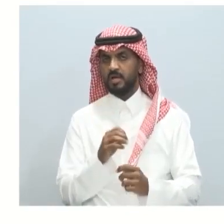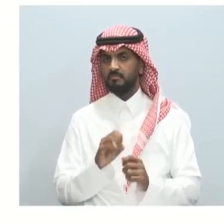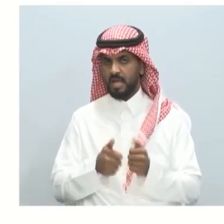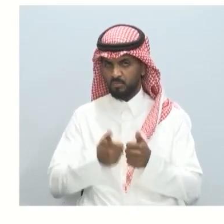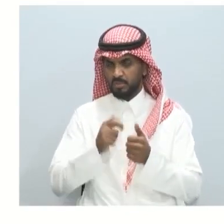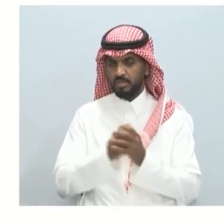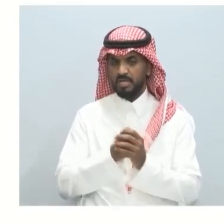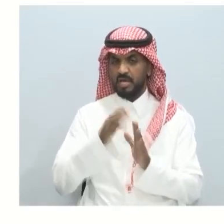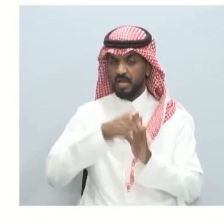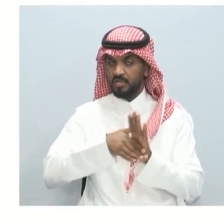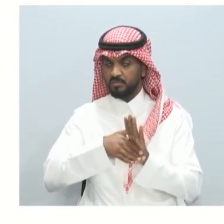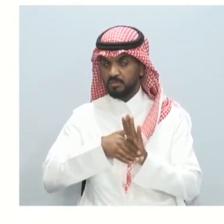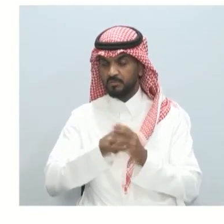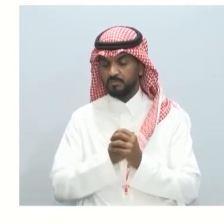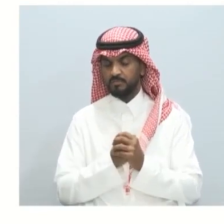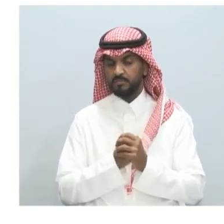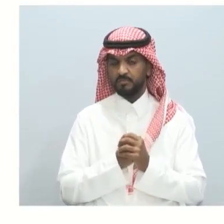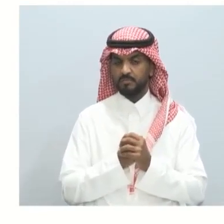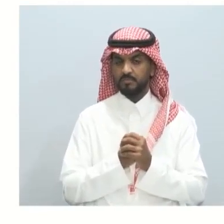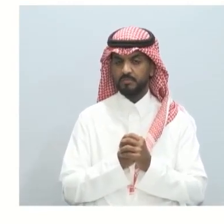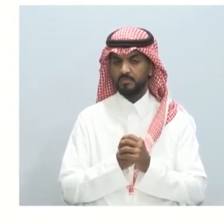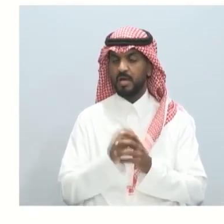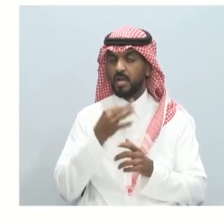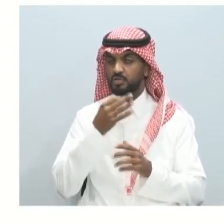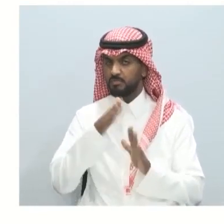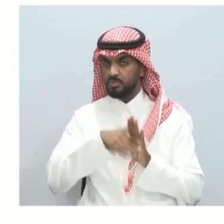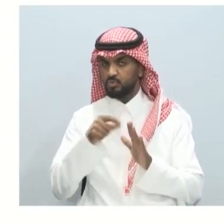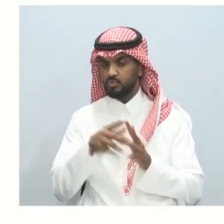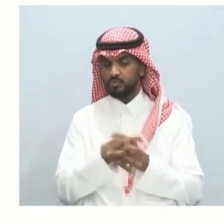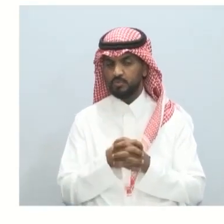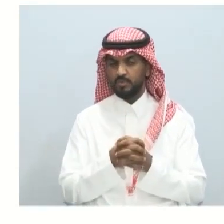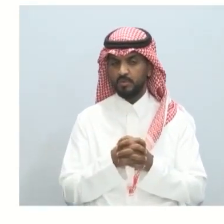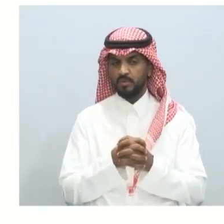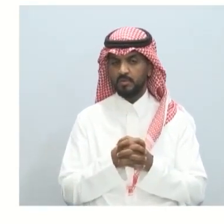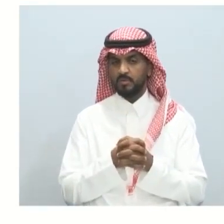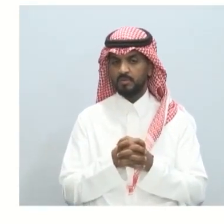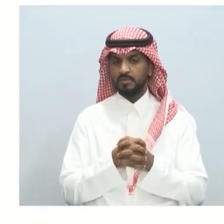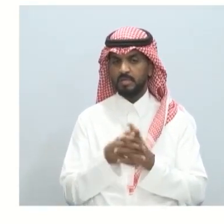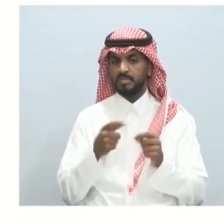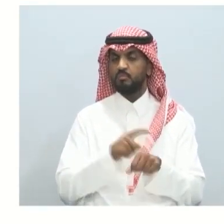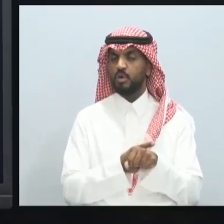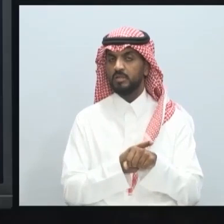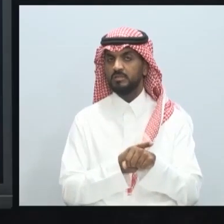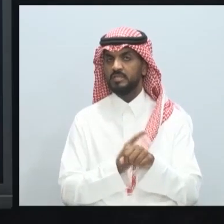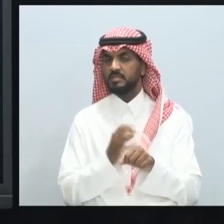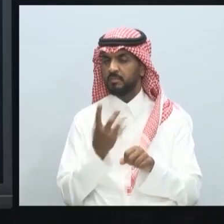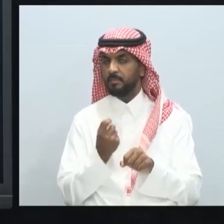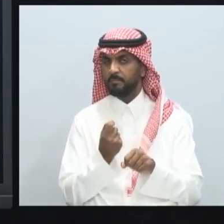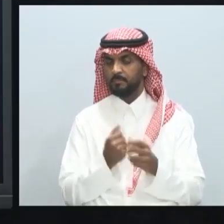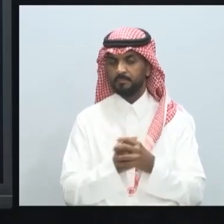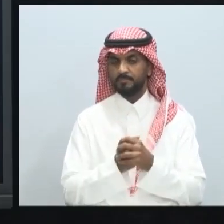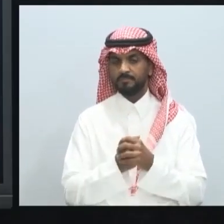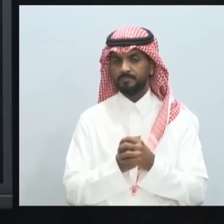النصوص ولاحظ هنا هذا نص يختلف عن بقيه النصوص وهنا ايضا بامكانك ان تاتي بالمؤقت وان تحسب ايضا